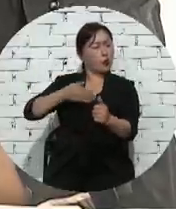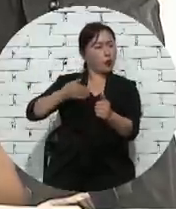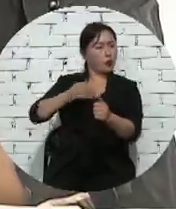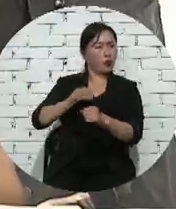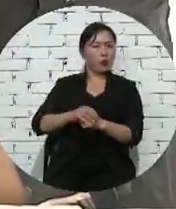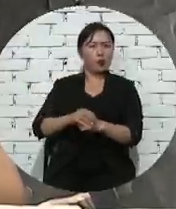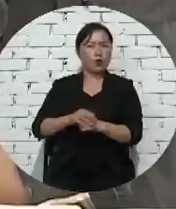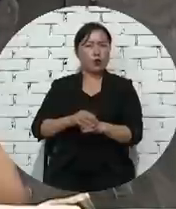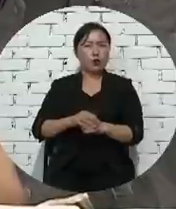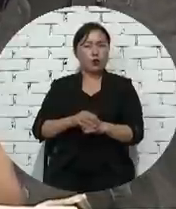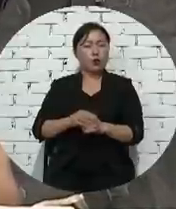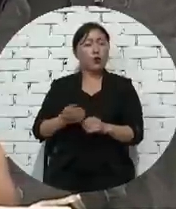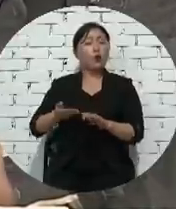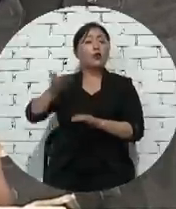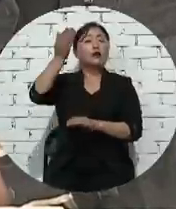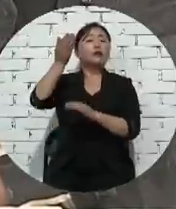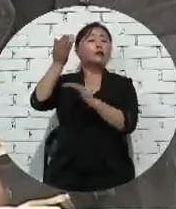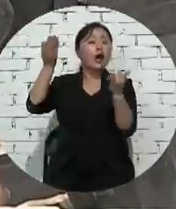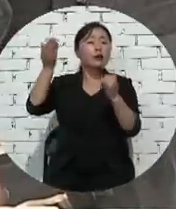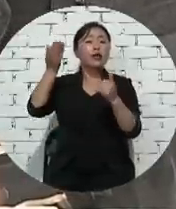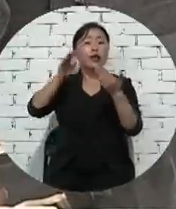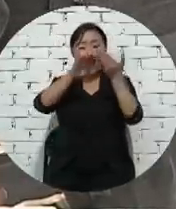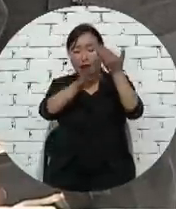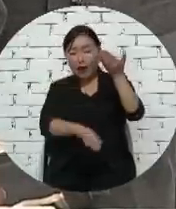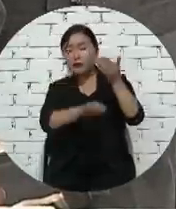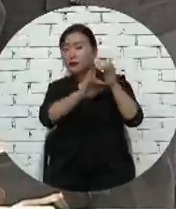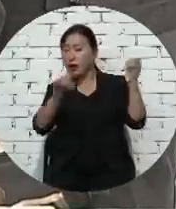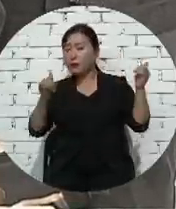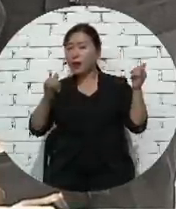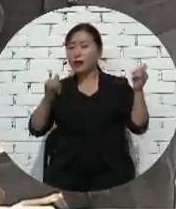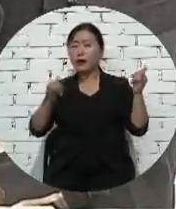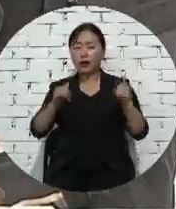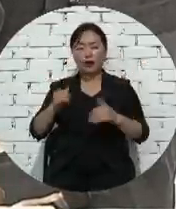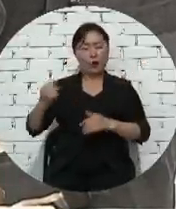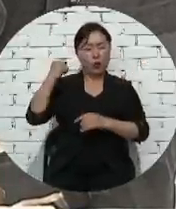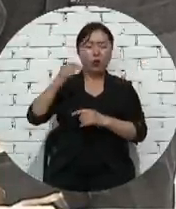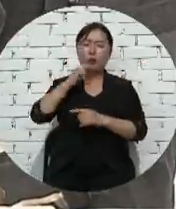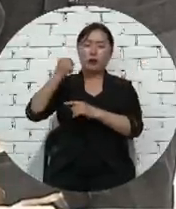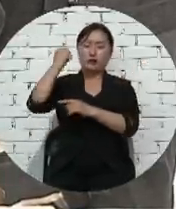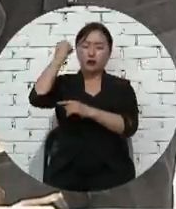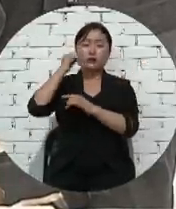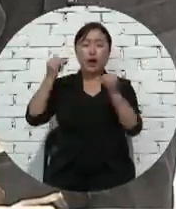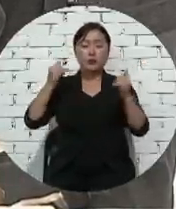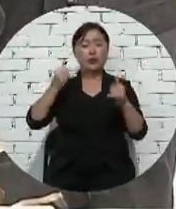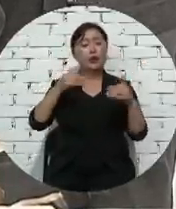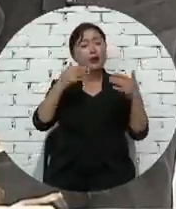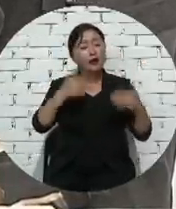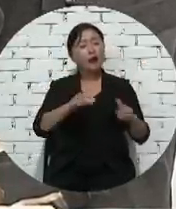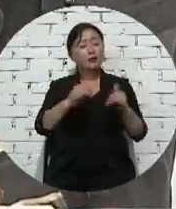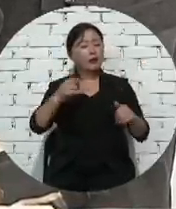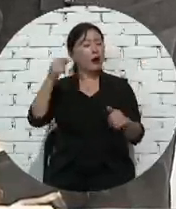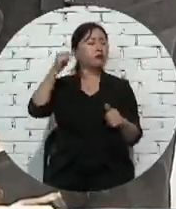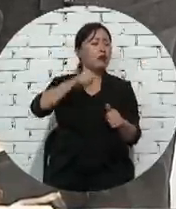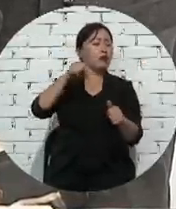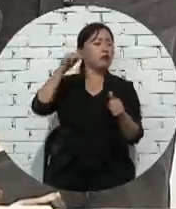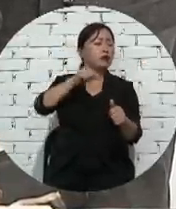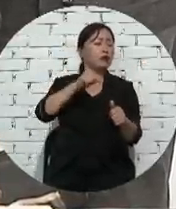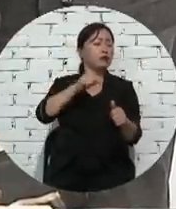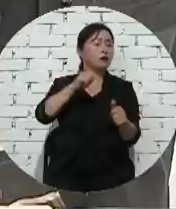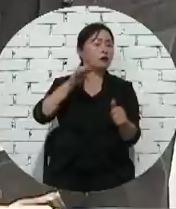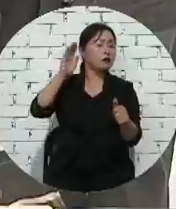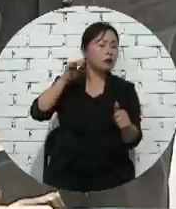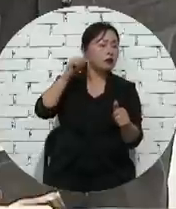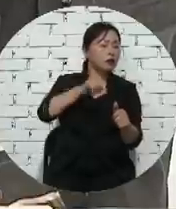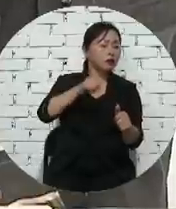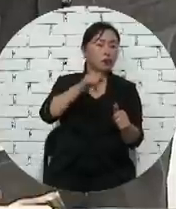높은 사람이 좀 아랫사람한테 좀 뭐 센 사람이 약한 사람한테 하는 게 사주인데 이 벌써